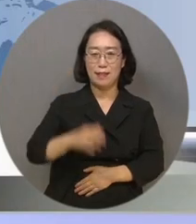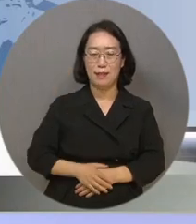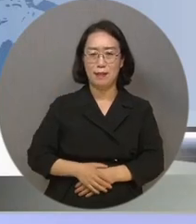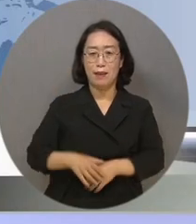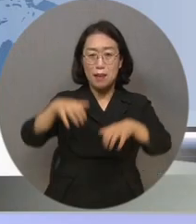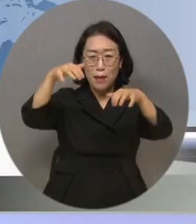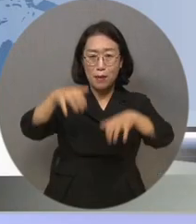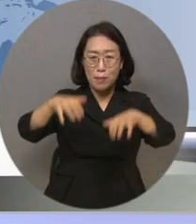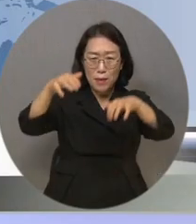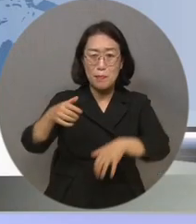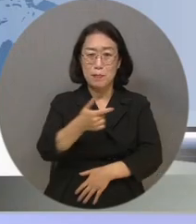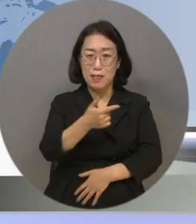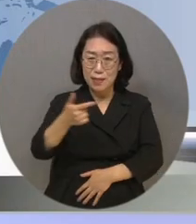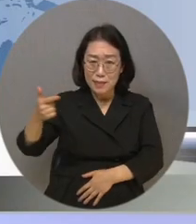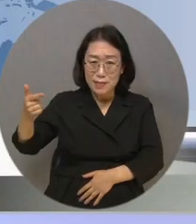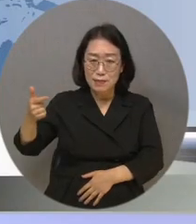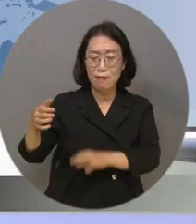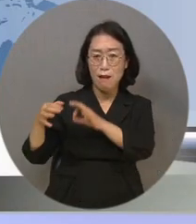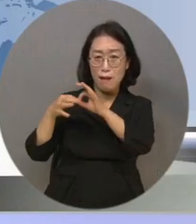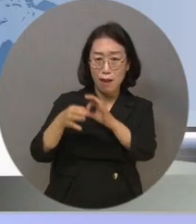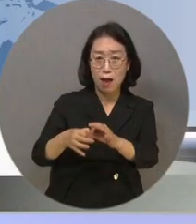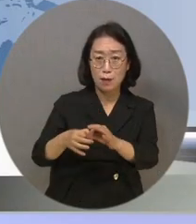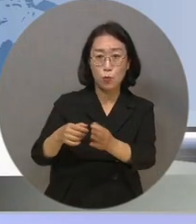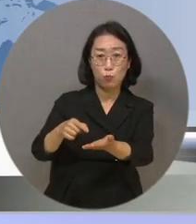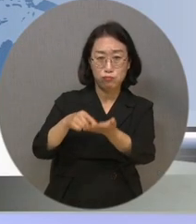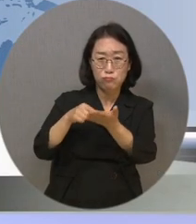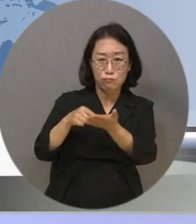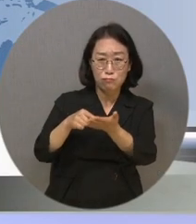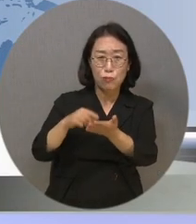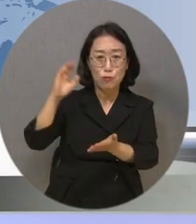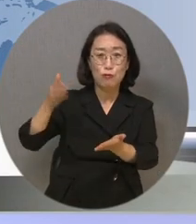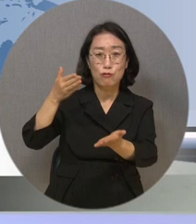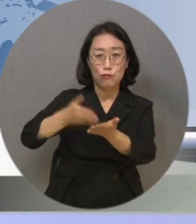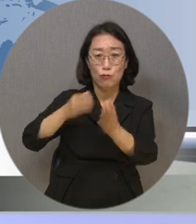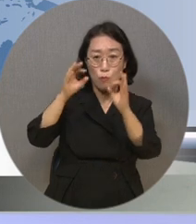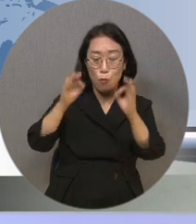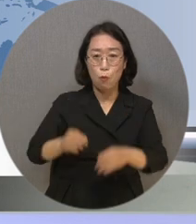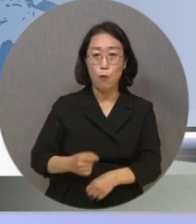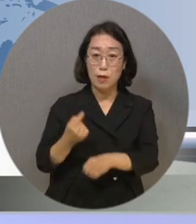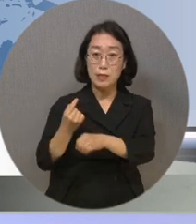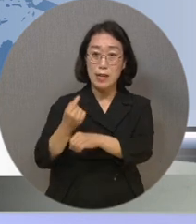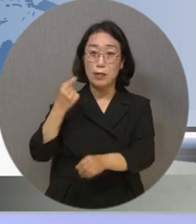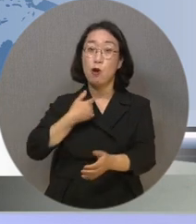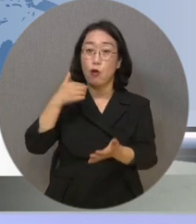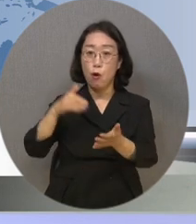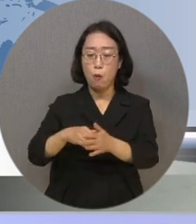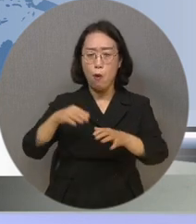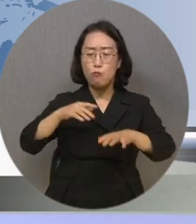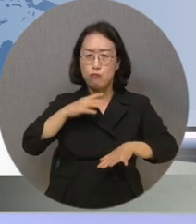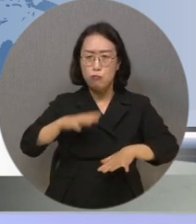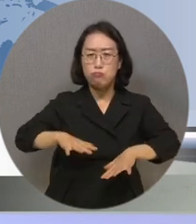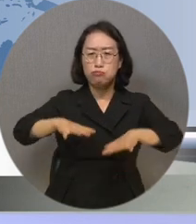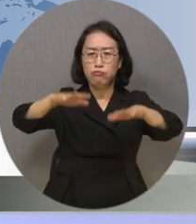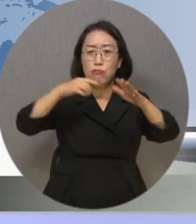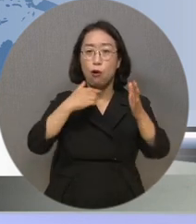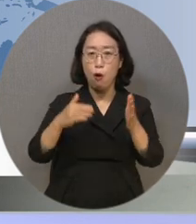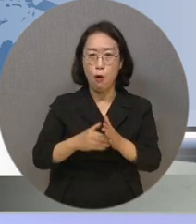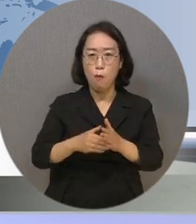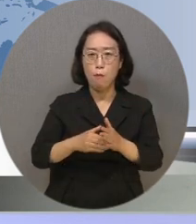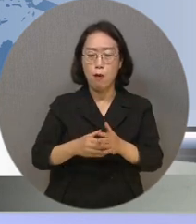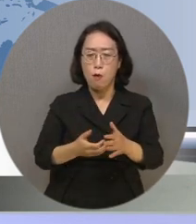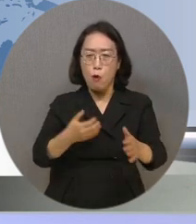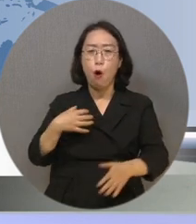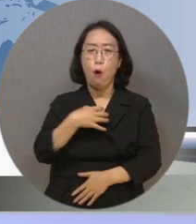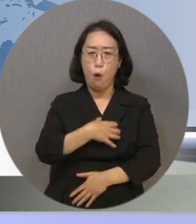폭우를 동반한 장맛비 소식이 이어지는 요즘입니다. 이 지난해 침수 피해를 겪었던 곳들은 아무래도 더욱더 긴장할